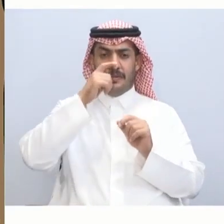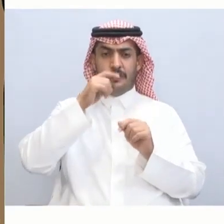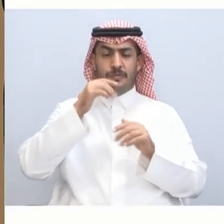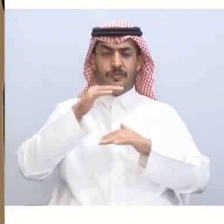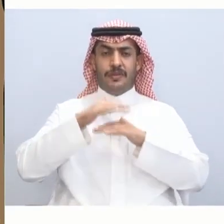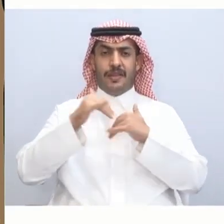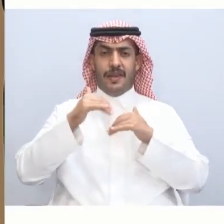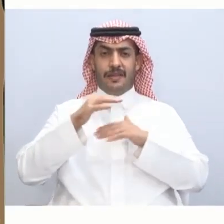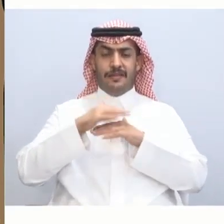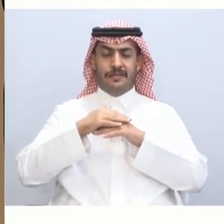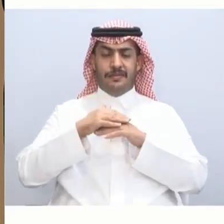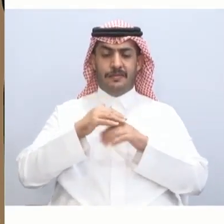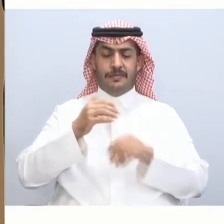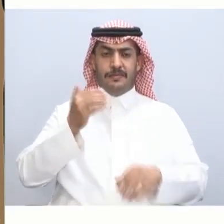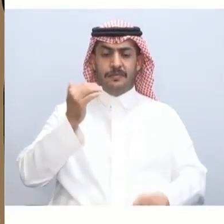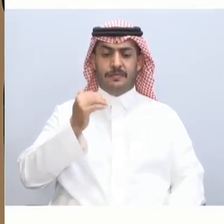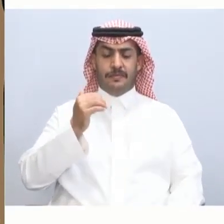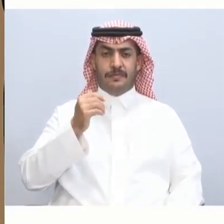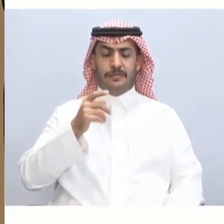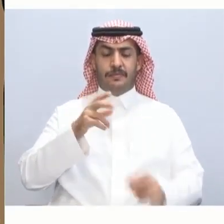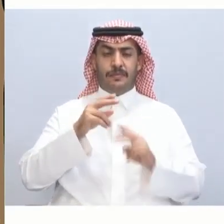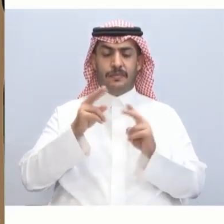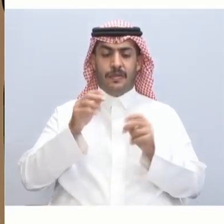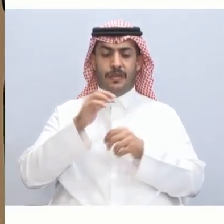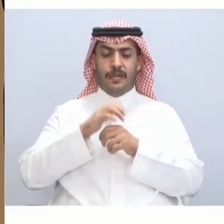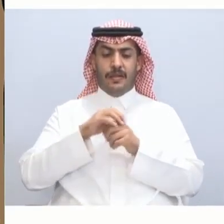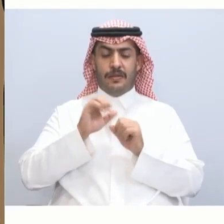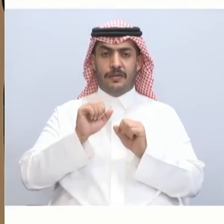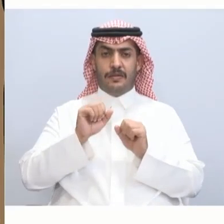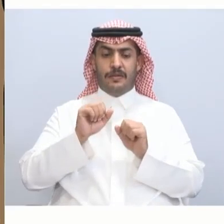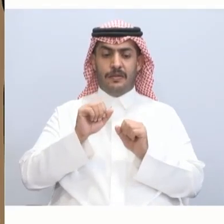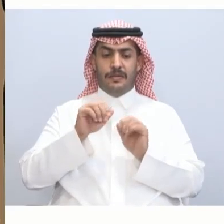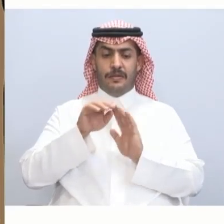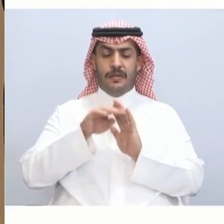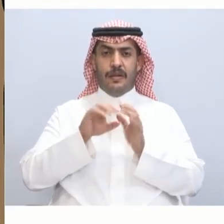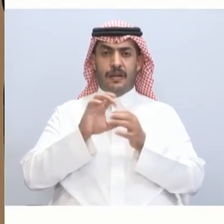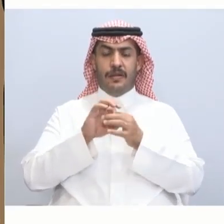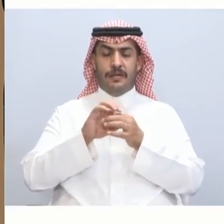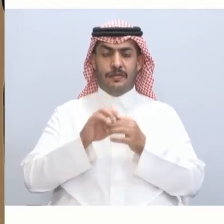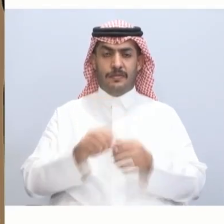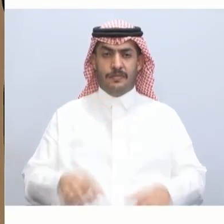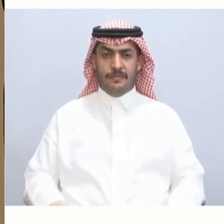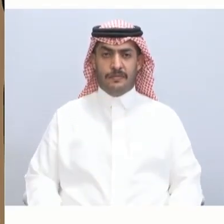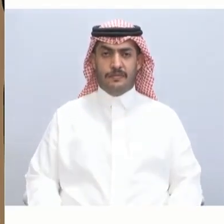مستوى سلوكنا مؤشرات اختراق الضغوط لدفاع على مستوى علاقتنا